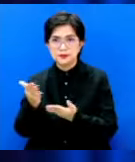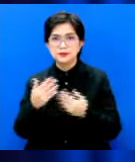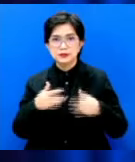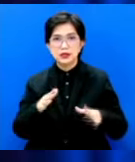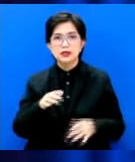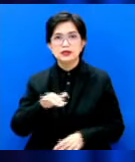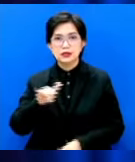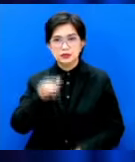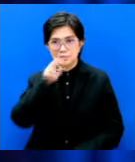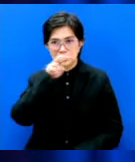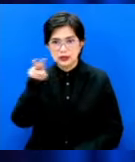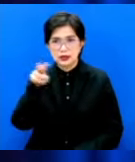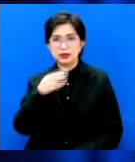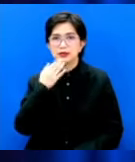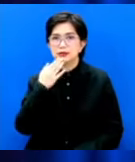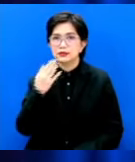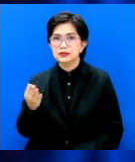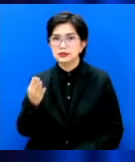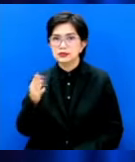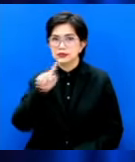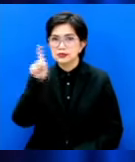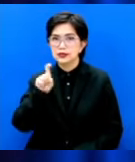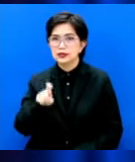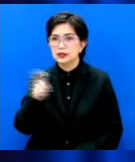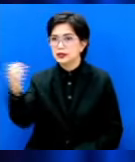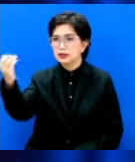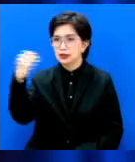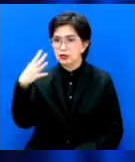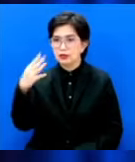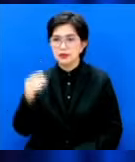kita semuatelahmenyaksikansesitanyajawab antaraparakandidathariini.